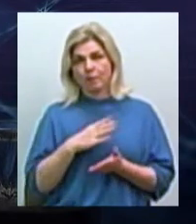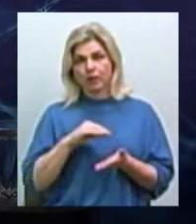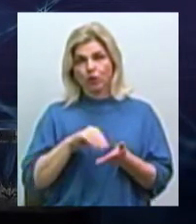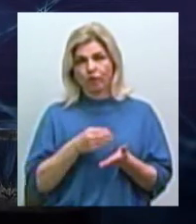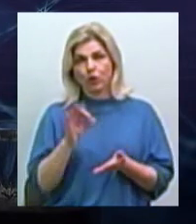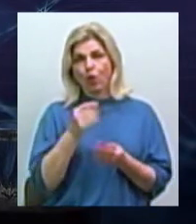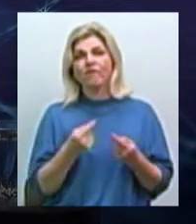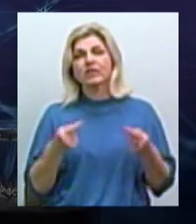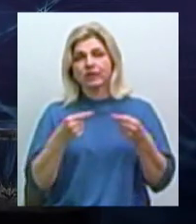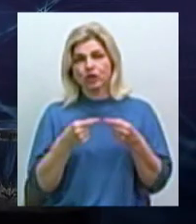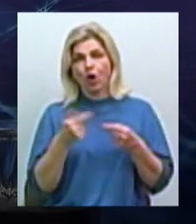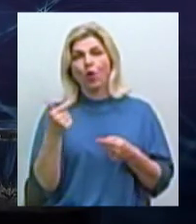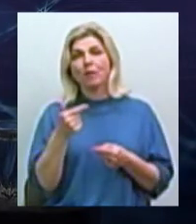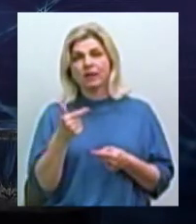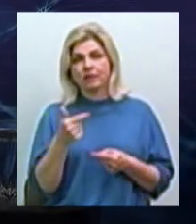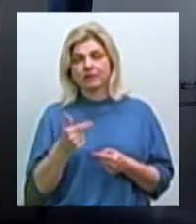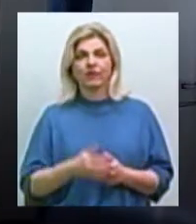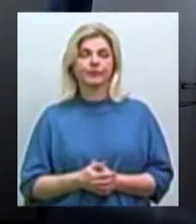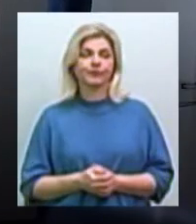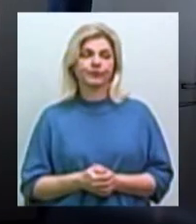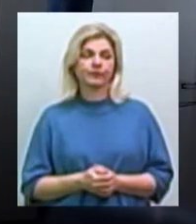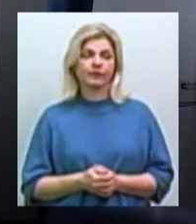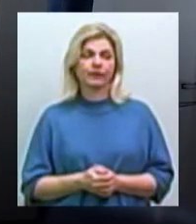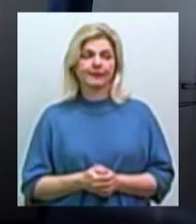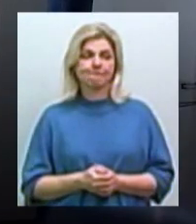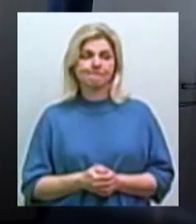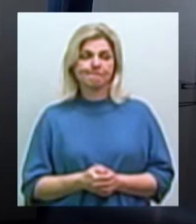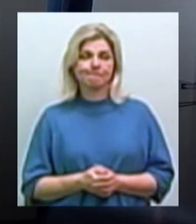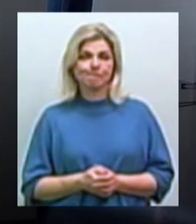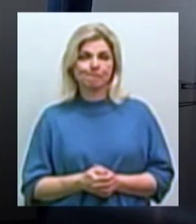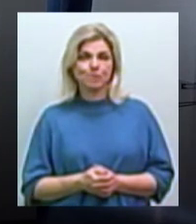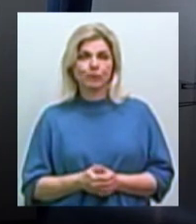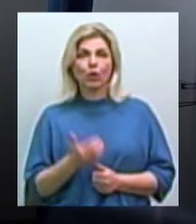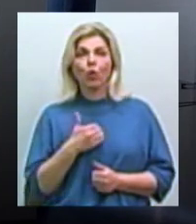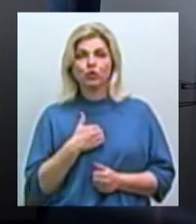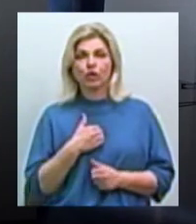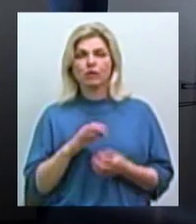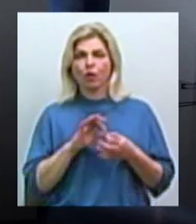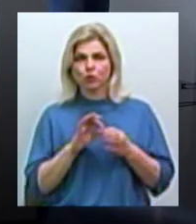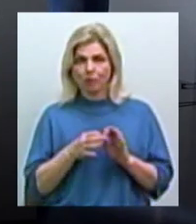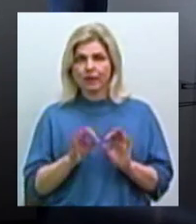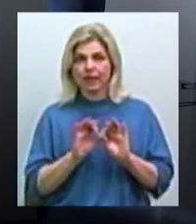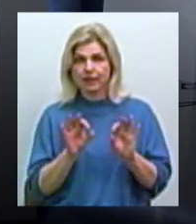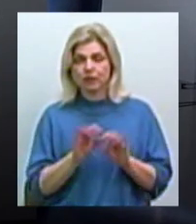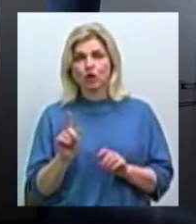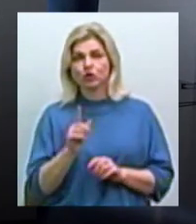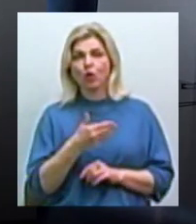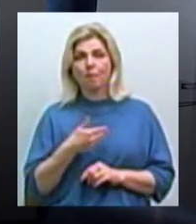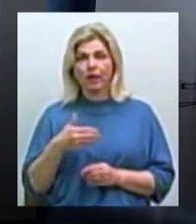визначення громадянства. Тут я хочу зупинитися на тому, що ми,